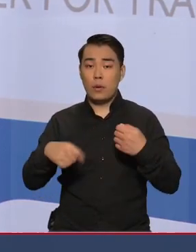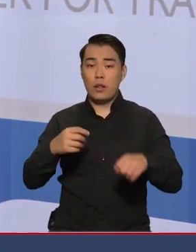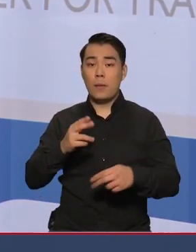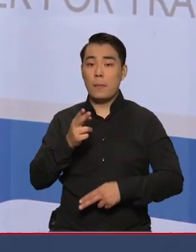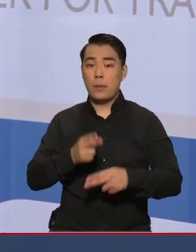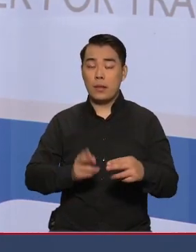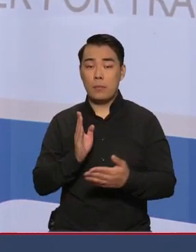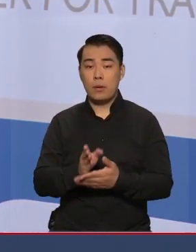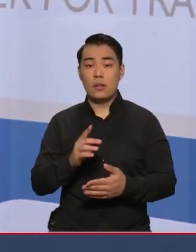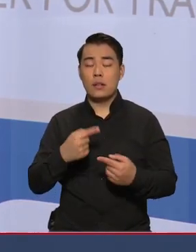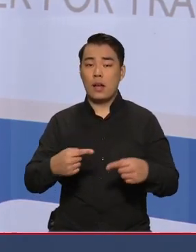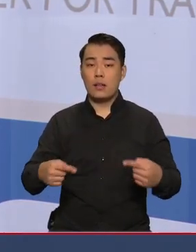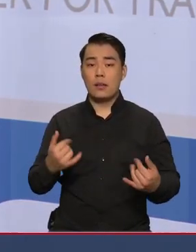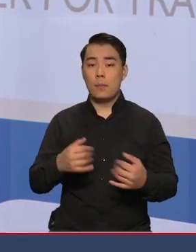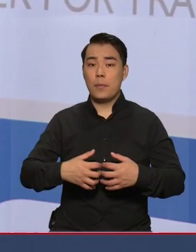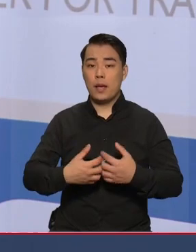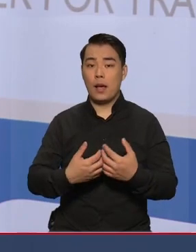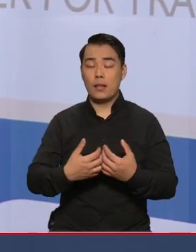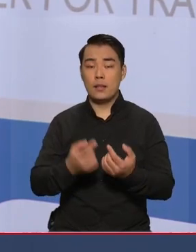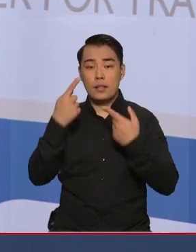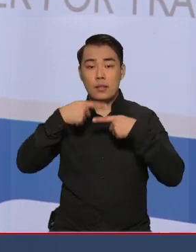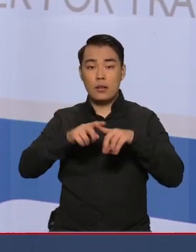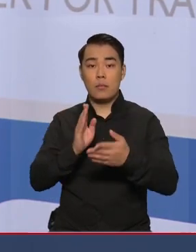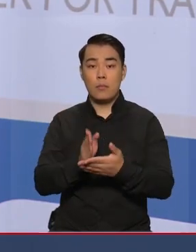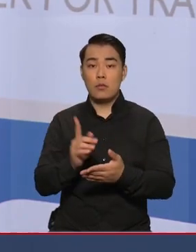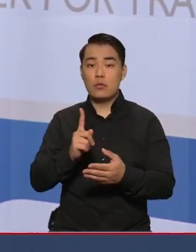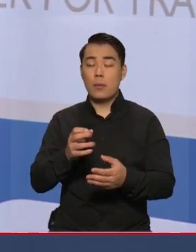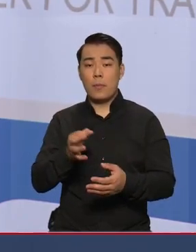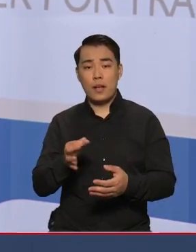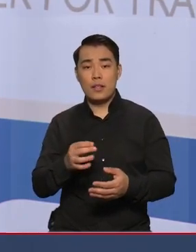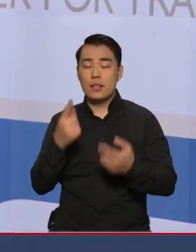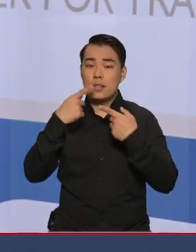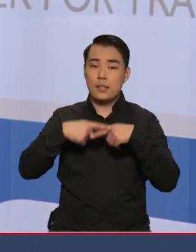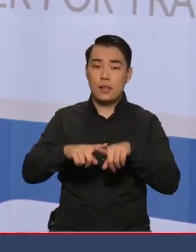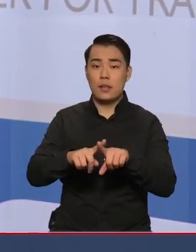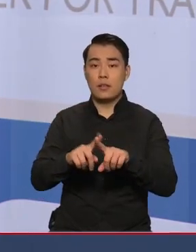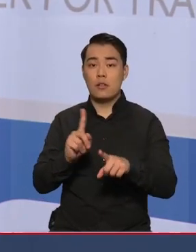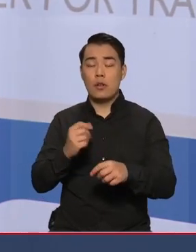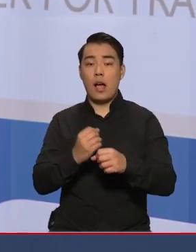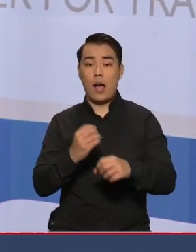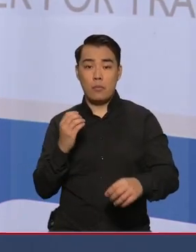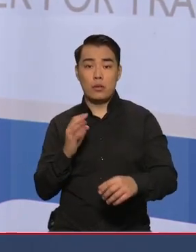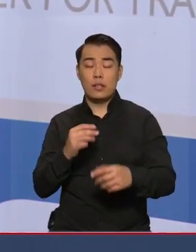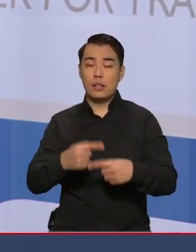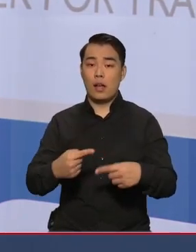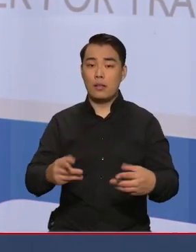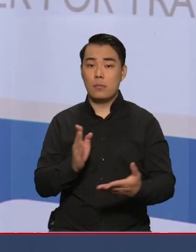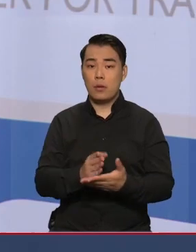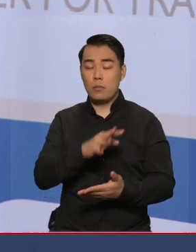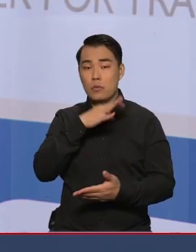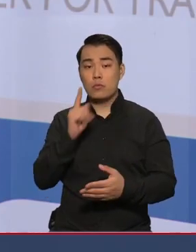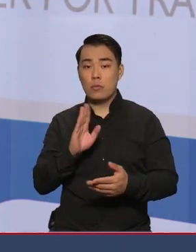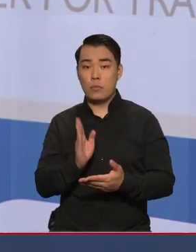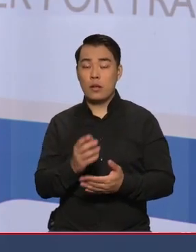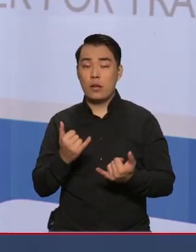медные изделия, различные механические устройства, будь то подшипники, технику, арматуры для трубопроводов и еще много чего. Хочу отметить,